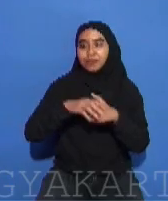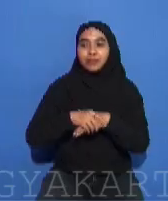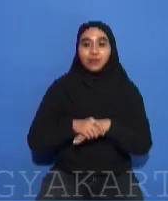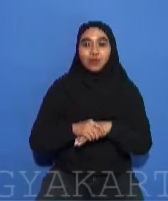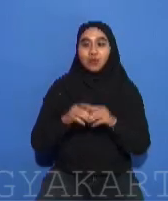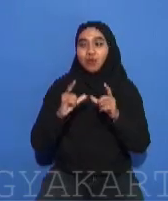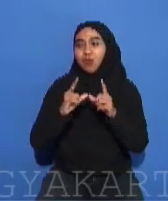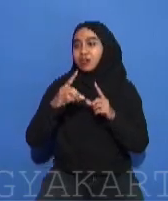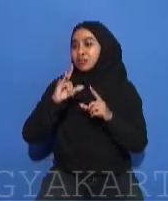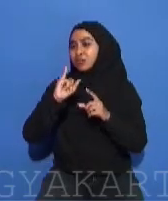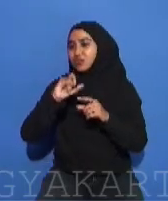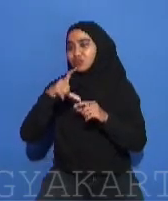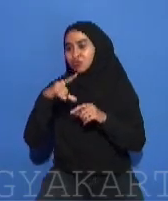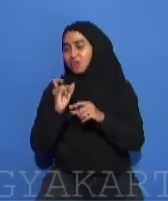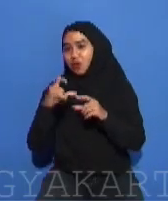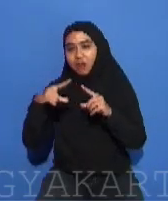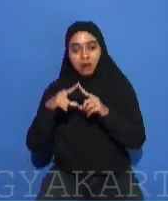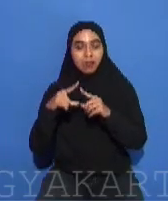Wajucal.